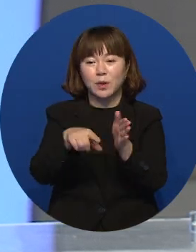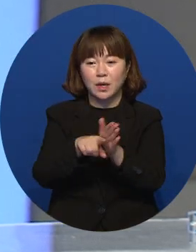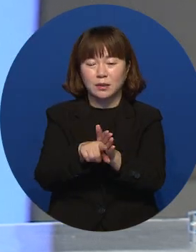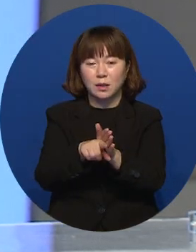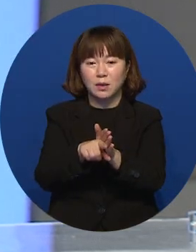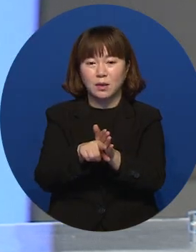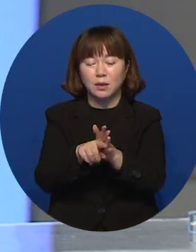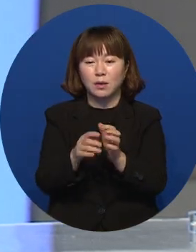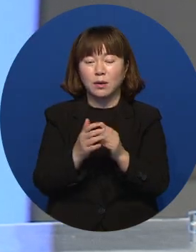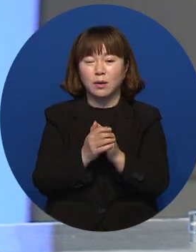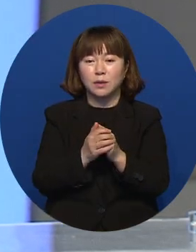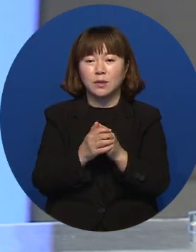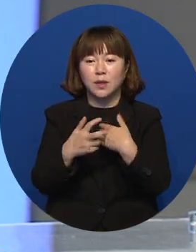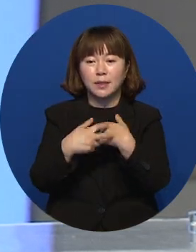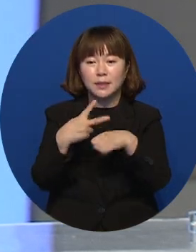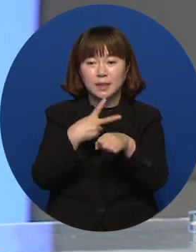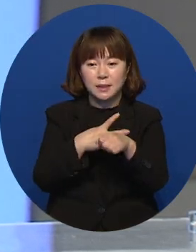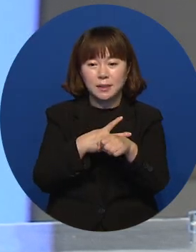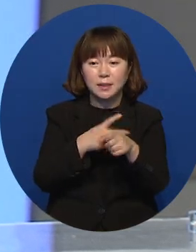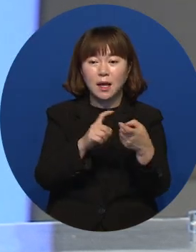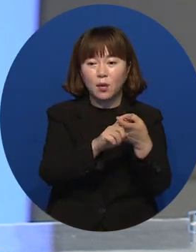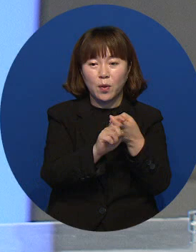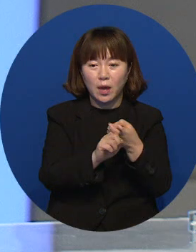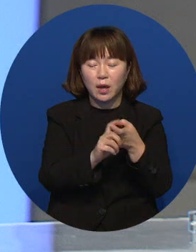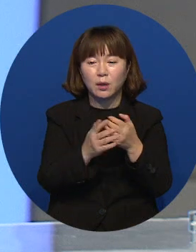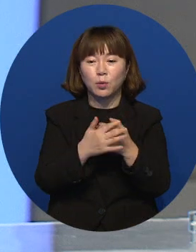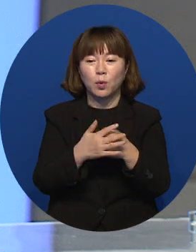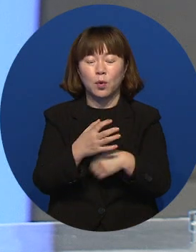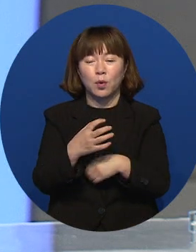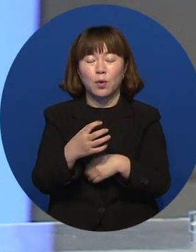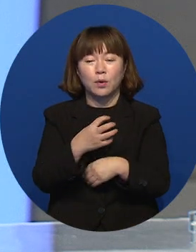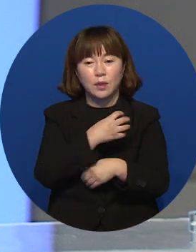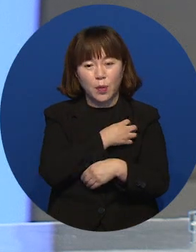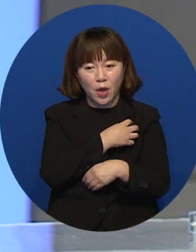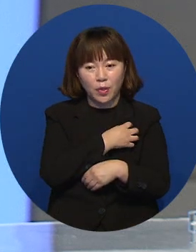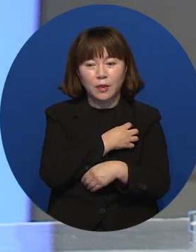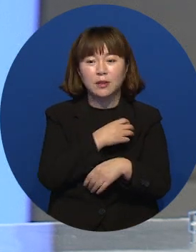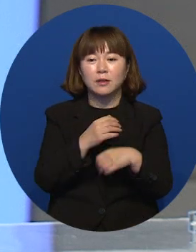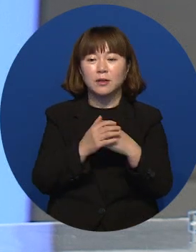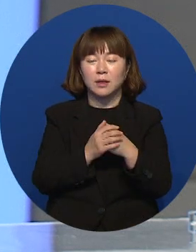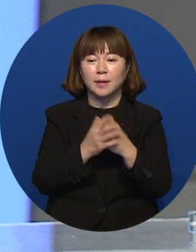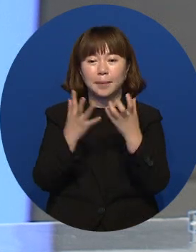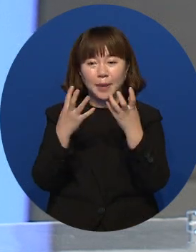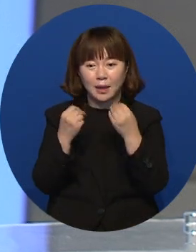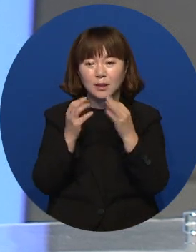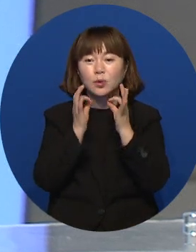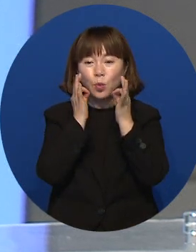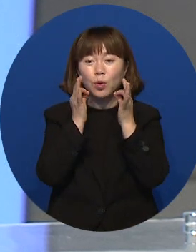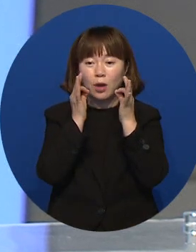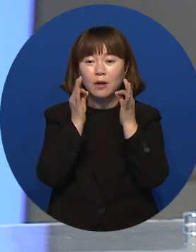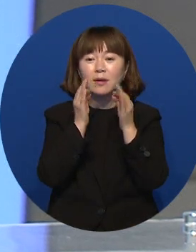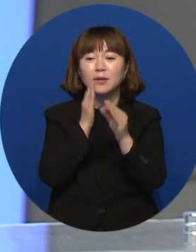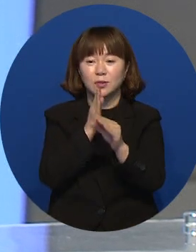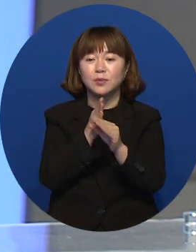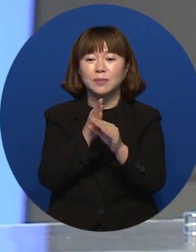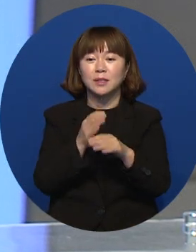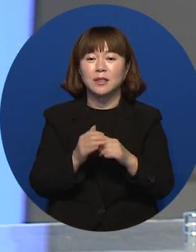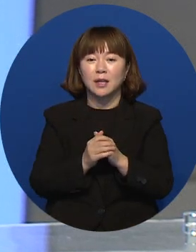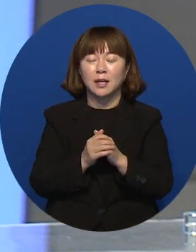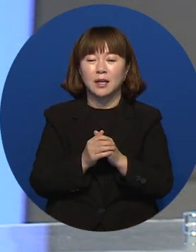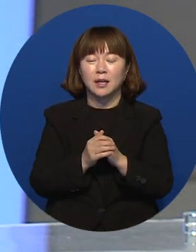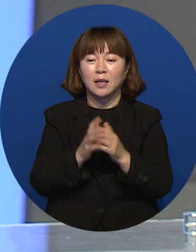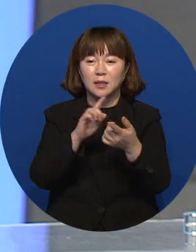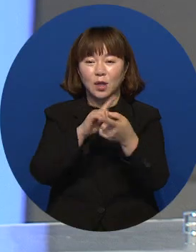그 회원들 개 병우 원하는 원장님들이 많이 노력하고 있으니까요 같이 많이 서로